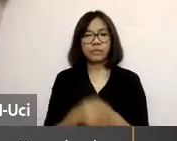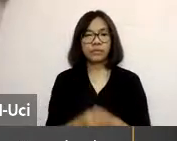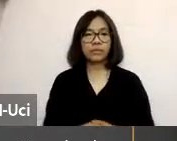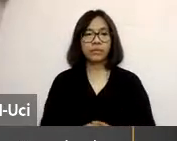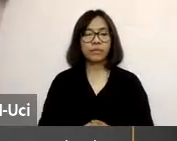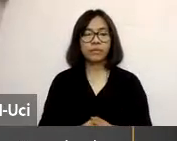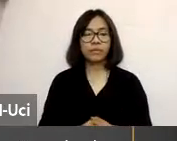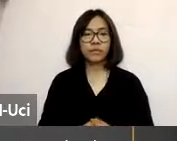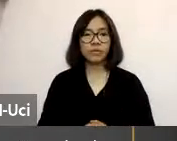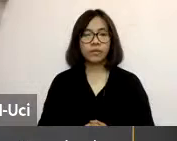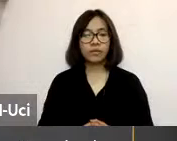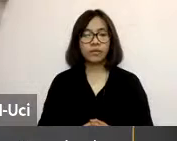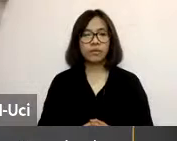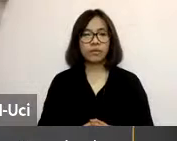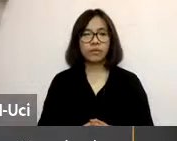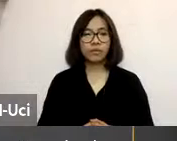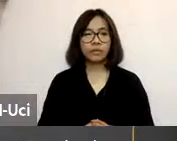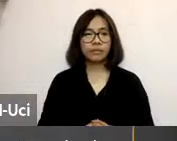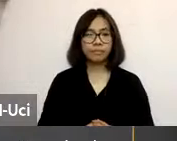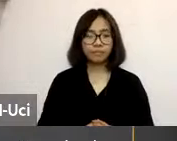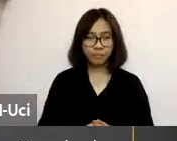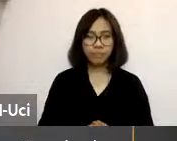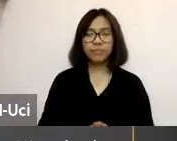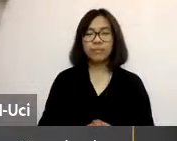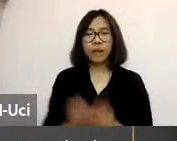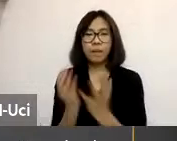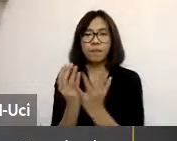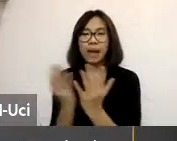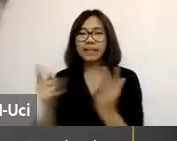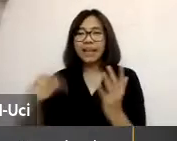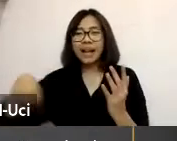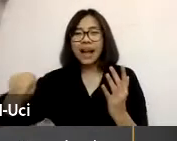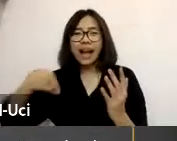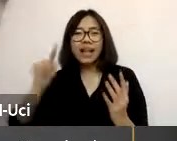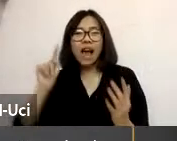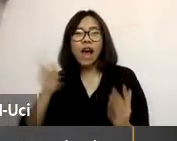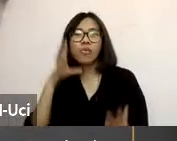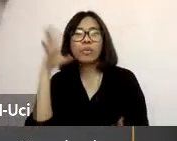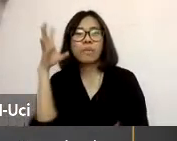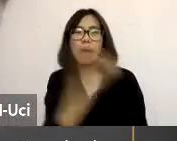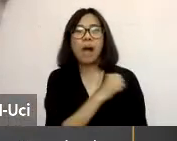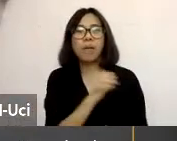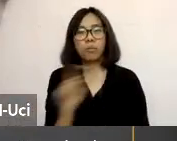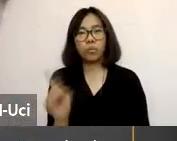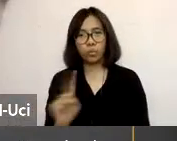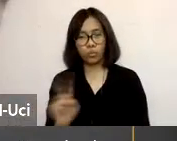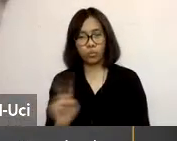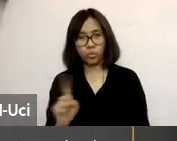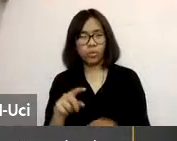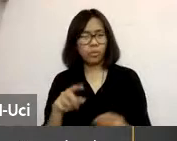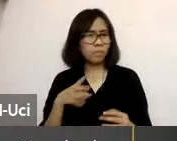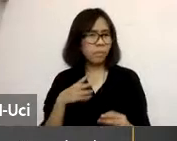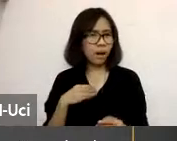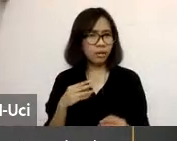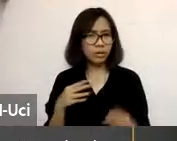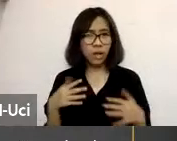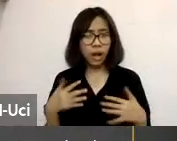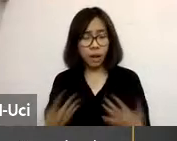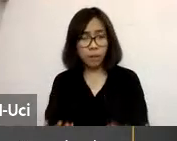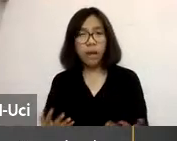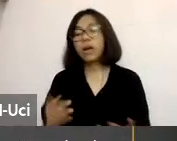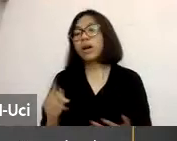masyarakatnya juga harus dicerdaskan Artinya bahwa kalau dia